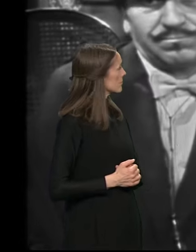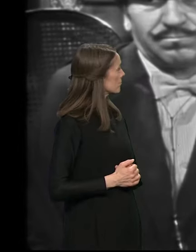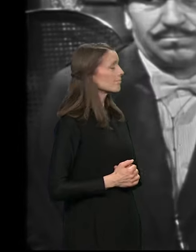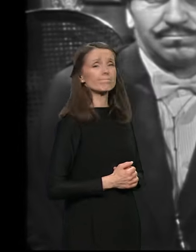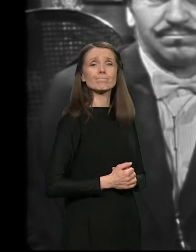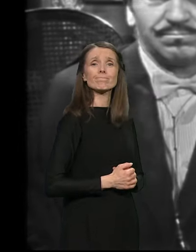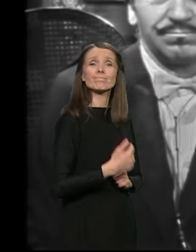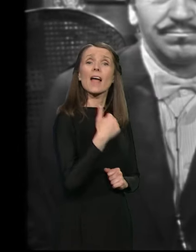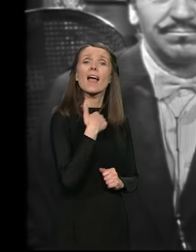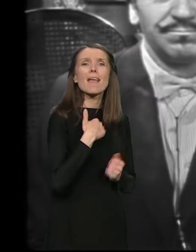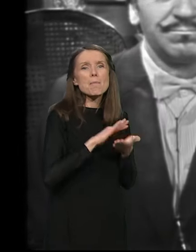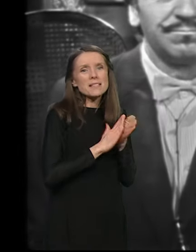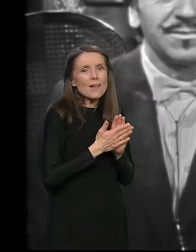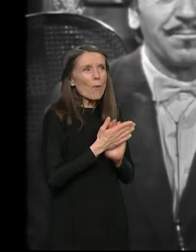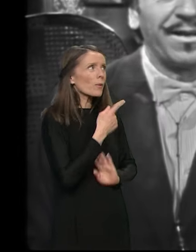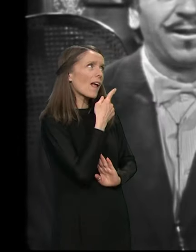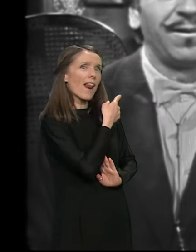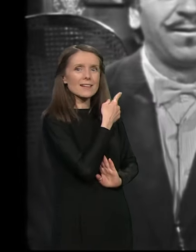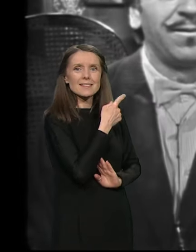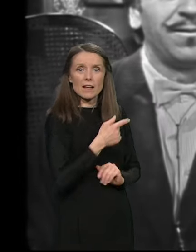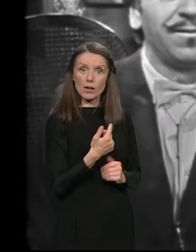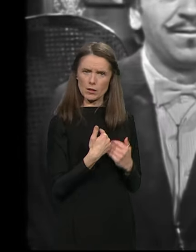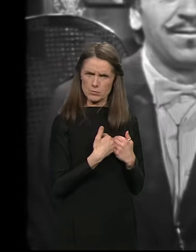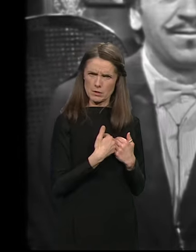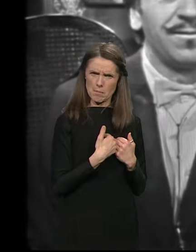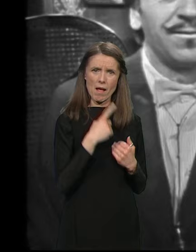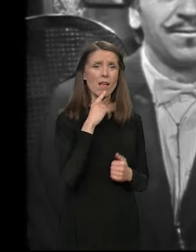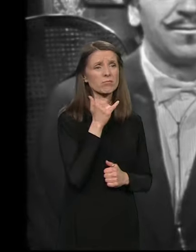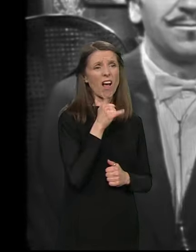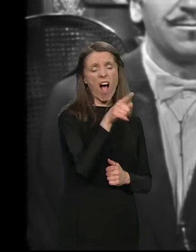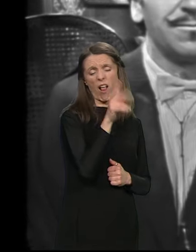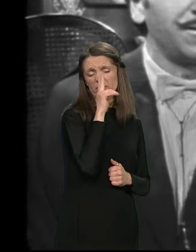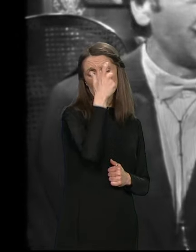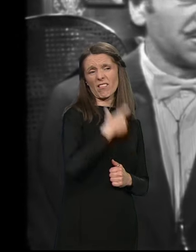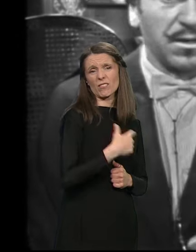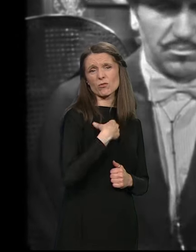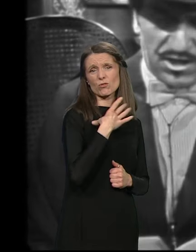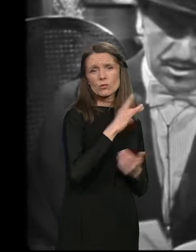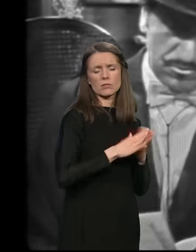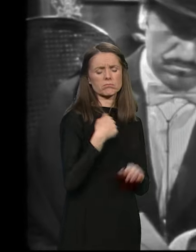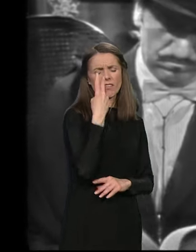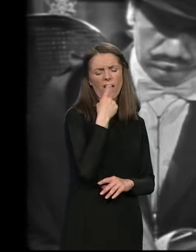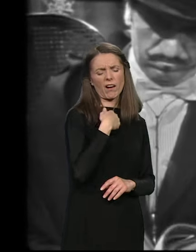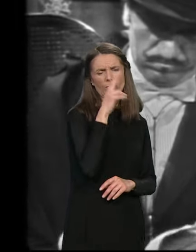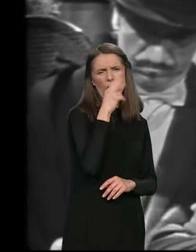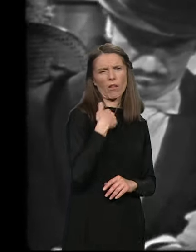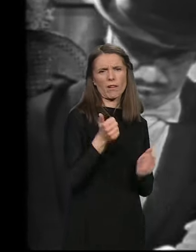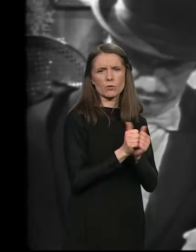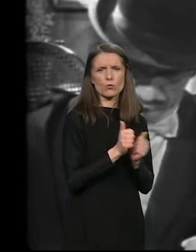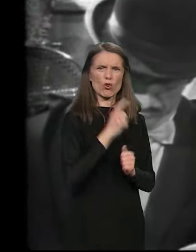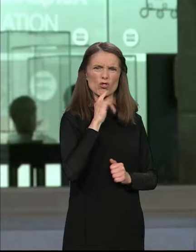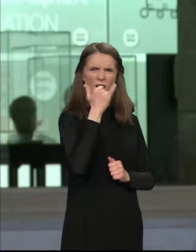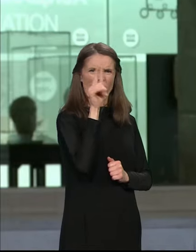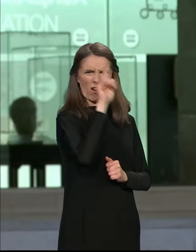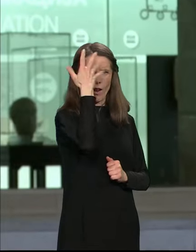Udala bih se samo za njega. Za mene? Da, ali vi me nećete. Da, svakako da neću. Tako je, nije on lud!